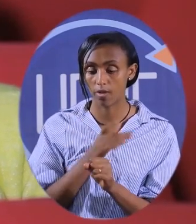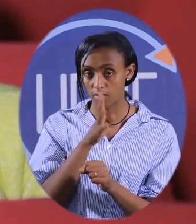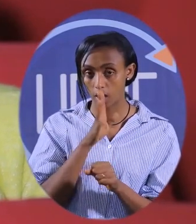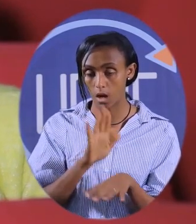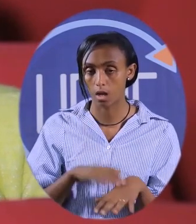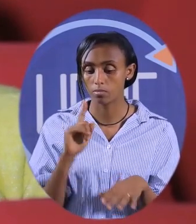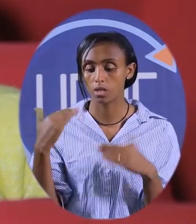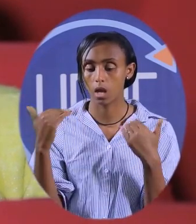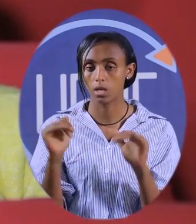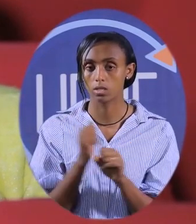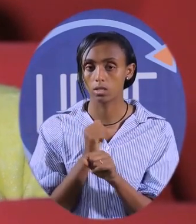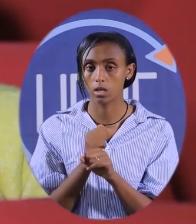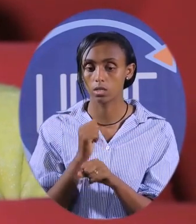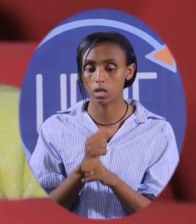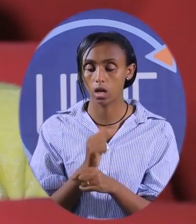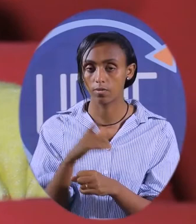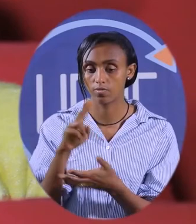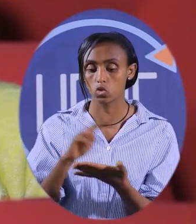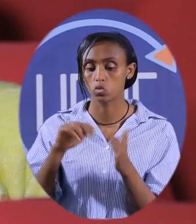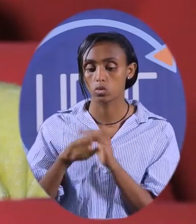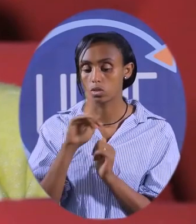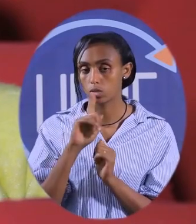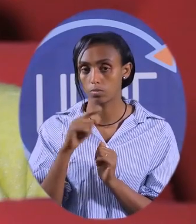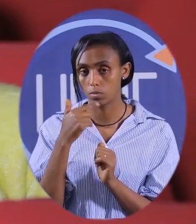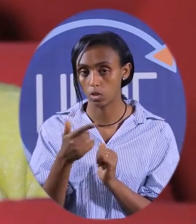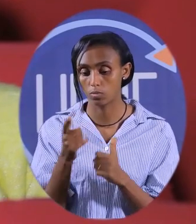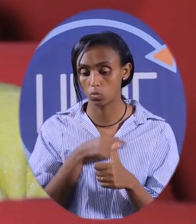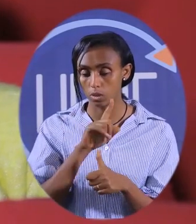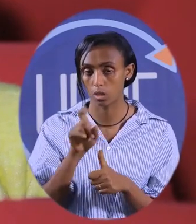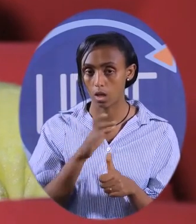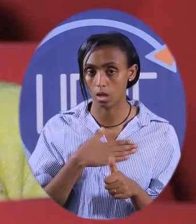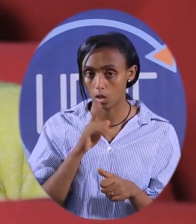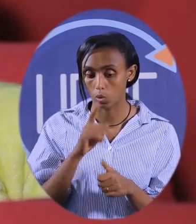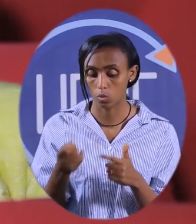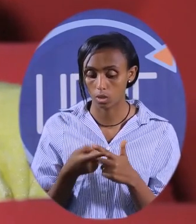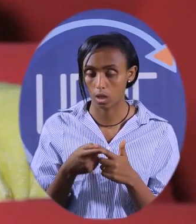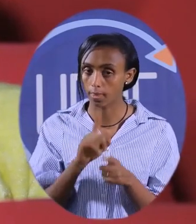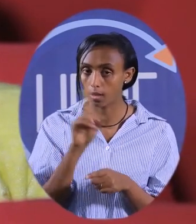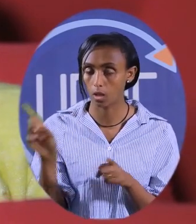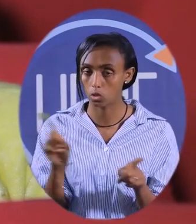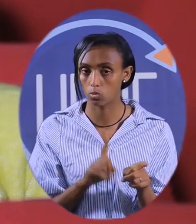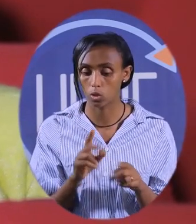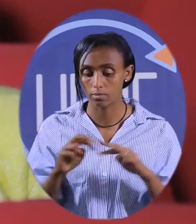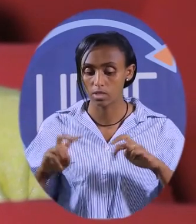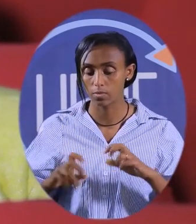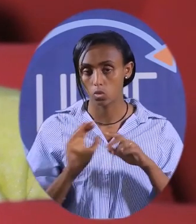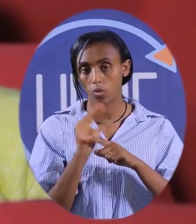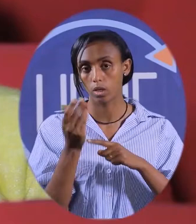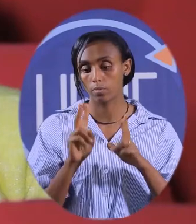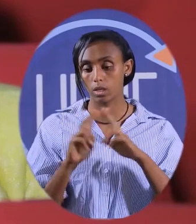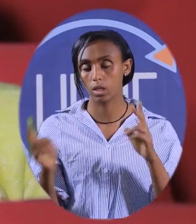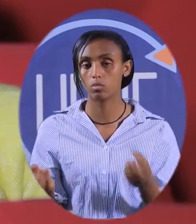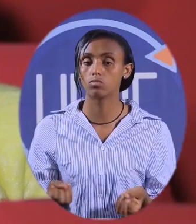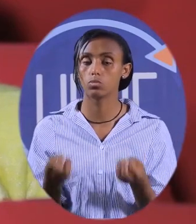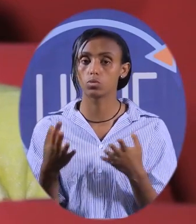ምን ያህል ስራዎች ይሰራሉ በዩኒቨርሲቲዎች የሚለው የመጀመሪያው ጥያቄ ነው። ሁለተኛው ጥያቄ ከምርምር አንጻር እንግዲህ በጣም